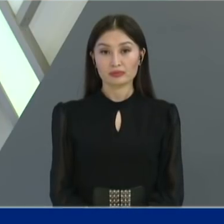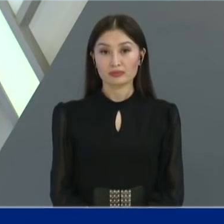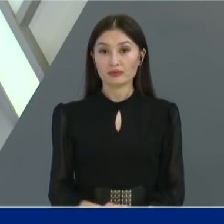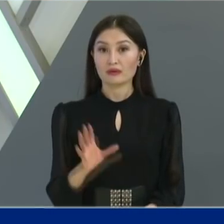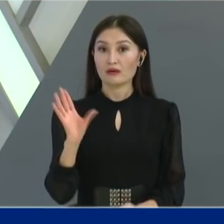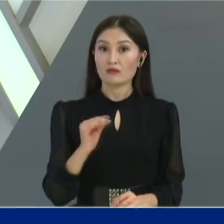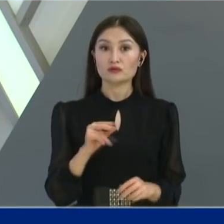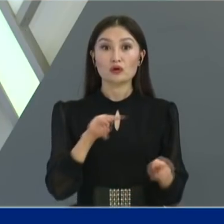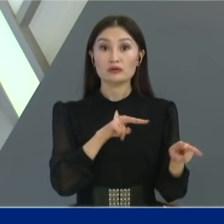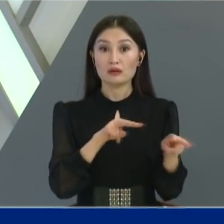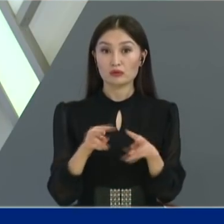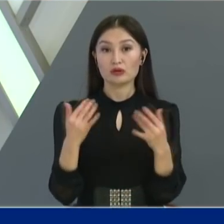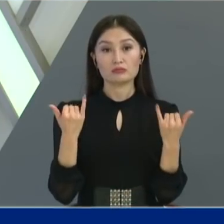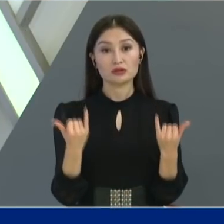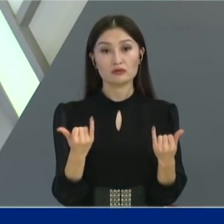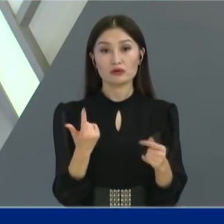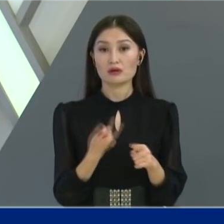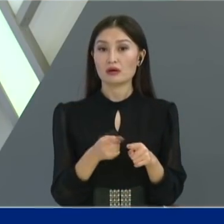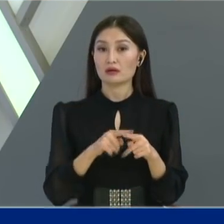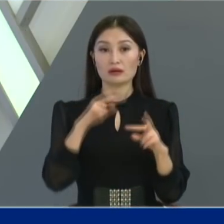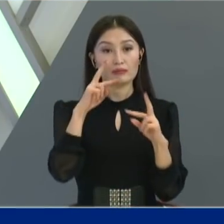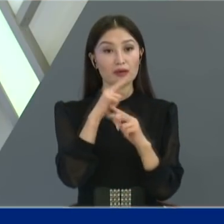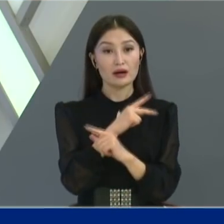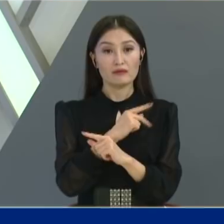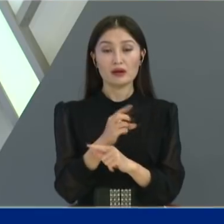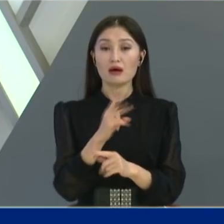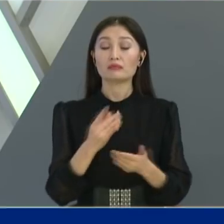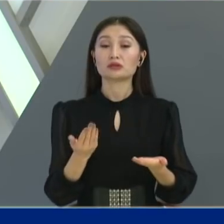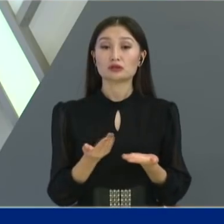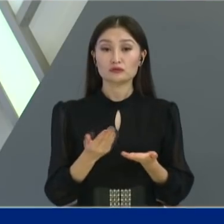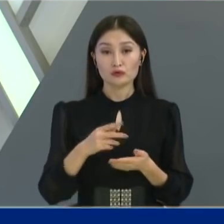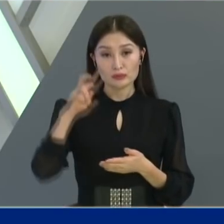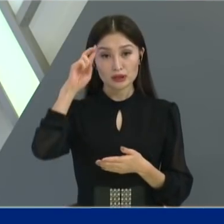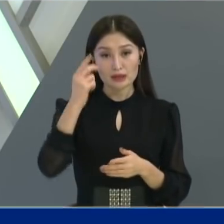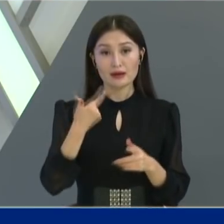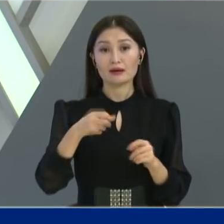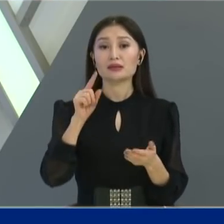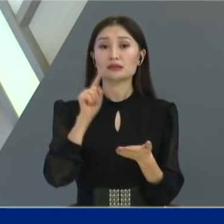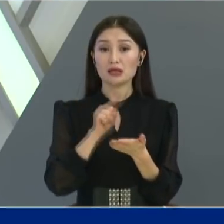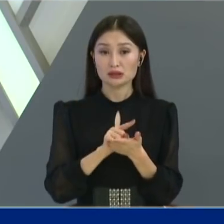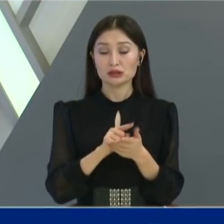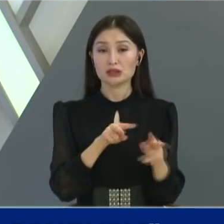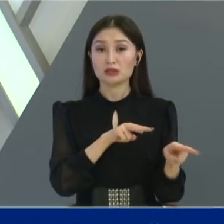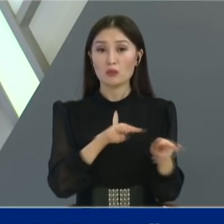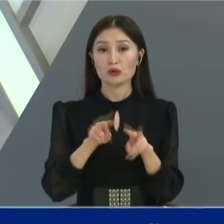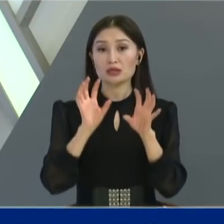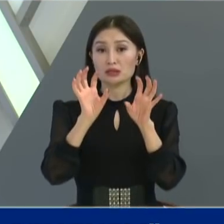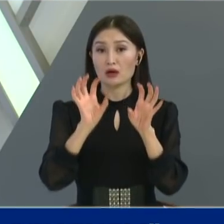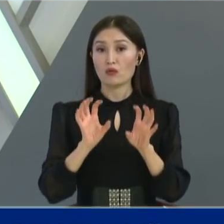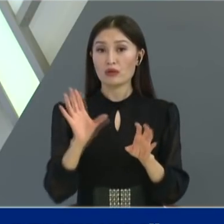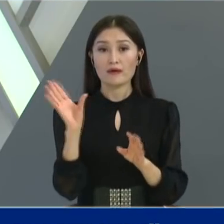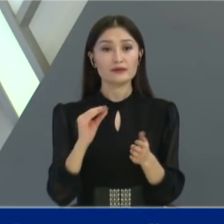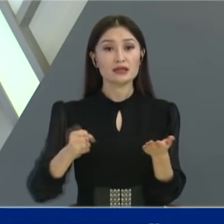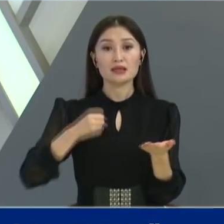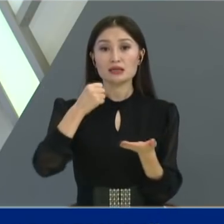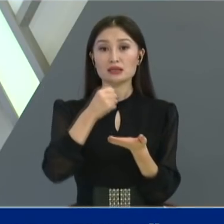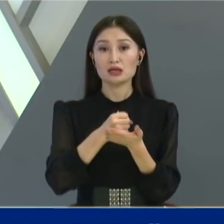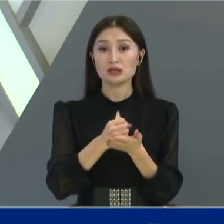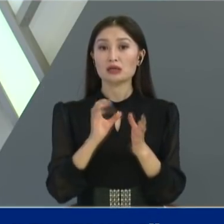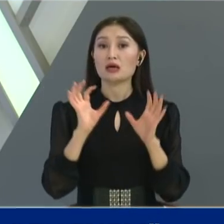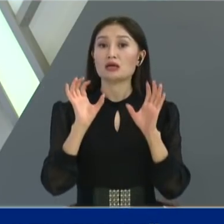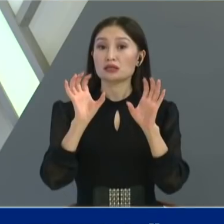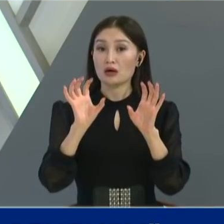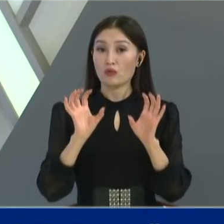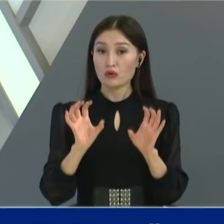Все, что наблюдаем сегодня, это неправильно. Мы живем в стране, где должны соблюдаться законы. Все назначения должны быть